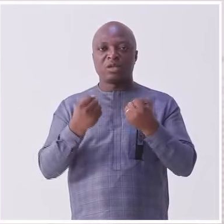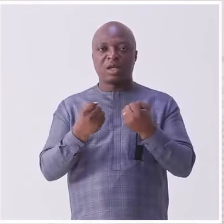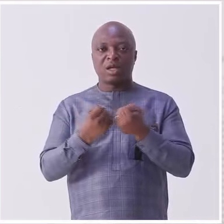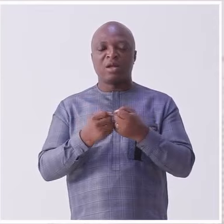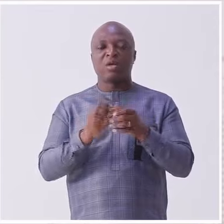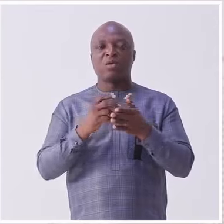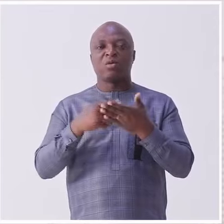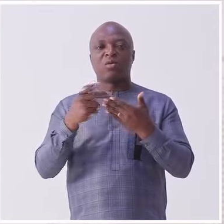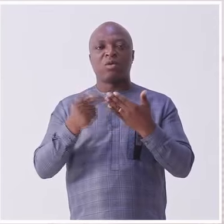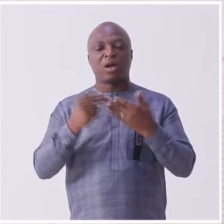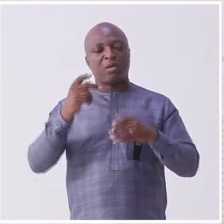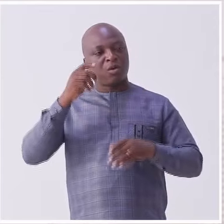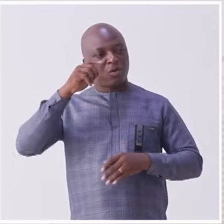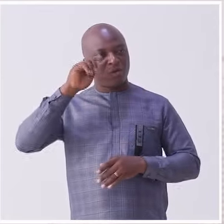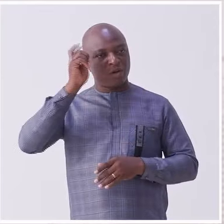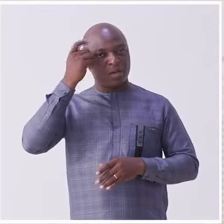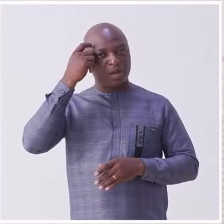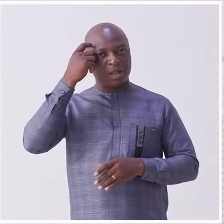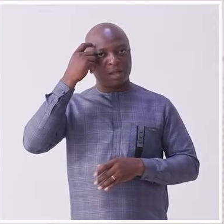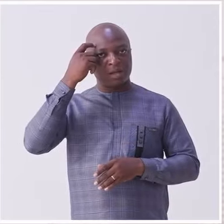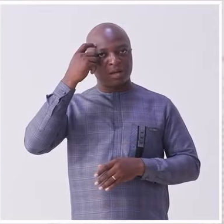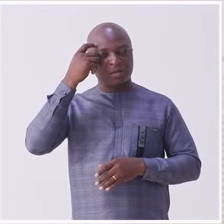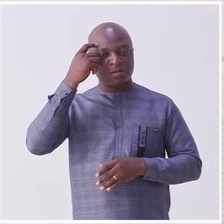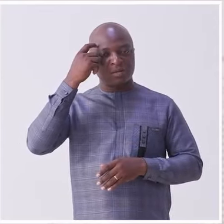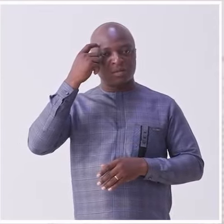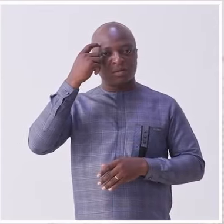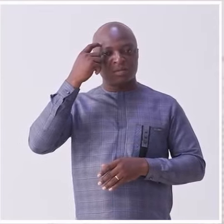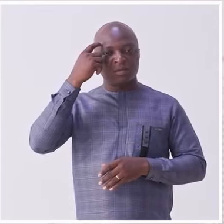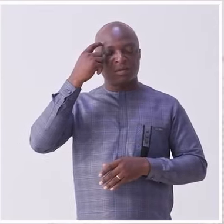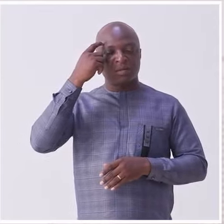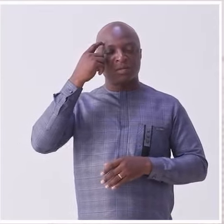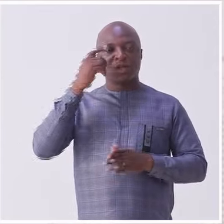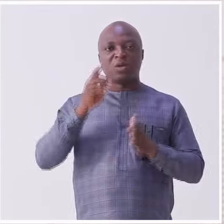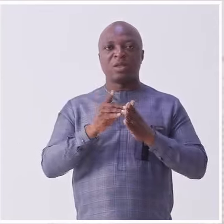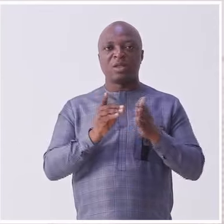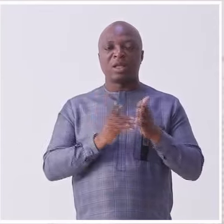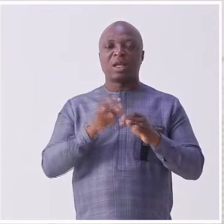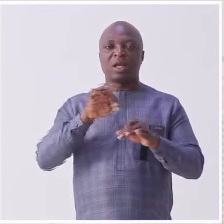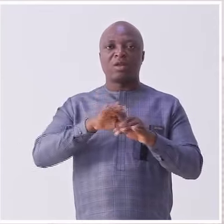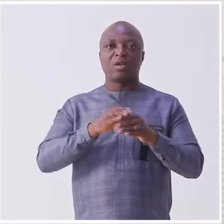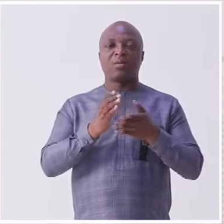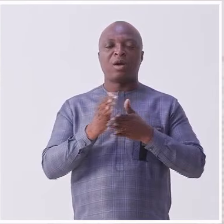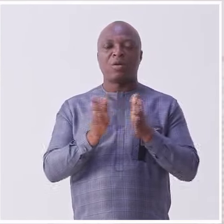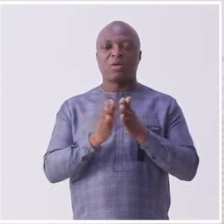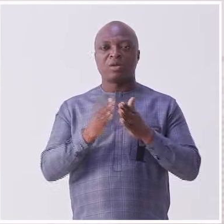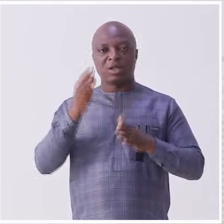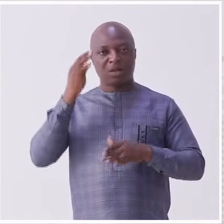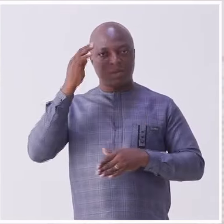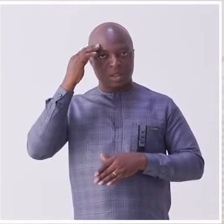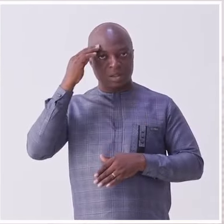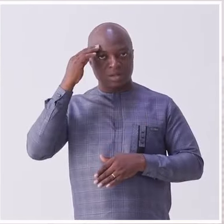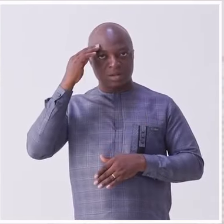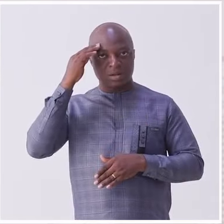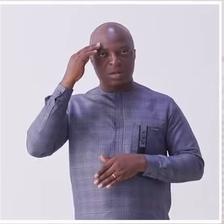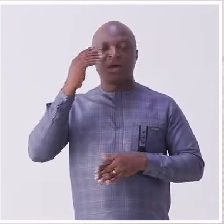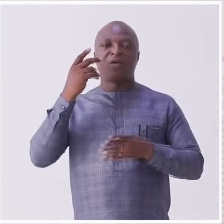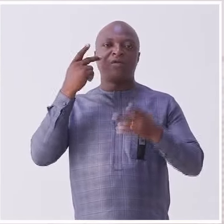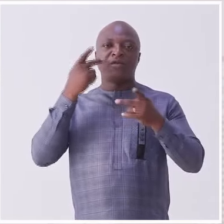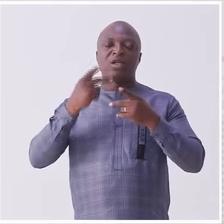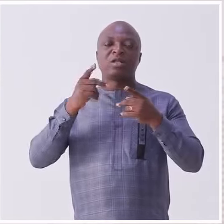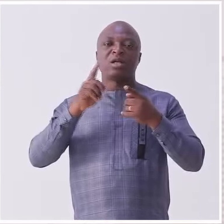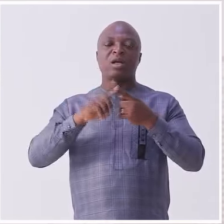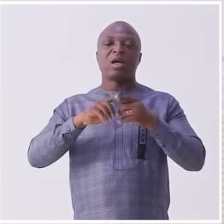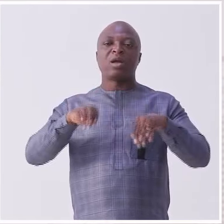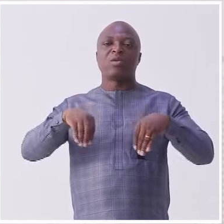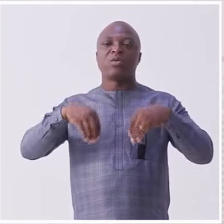de la feuille de route gouvernementale. Le décret adopté par le Conseil des ministres vise à